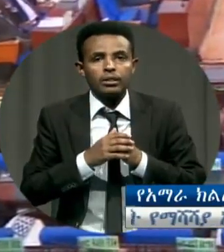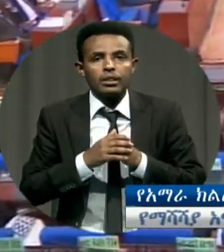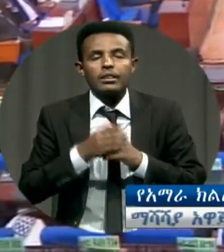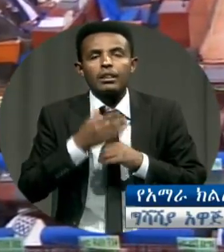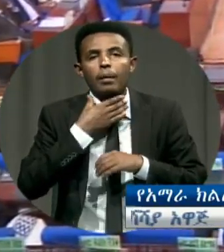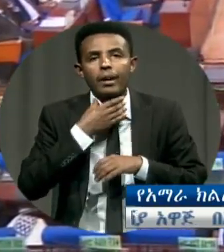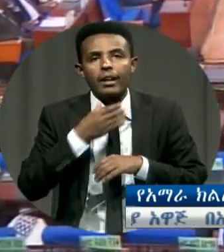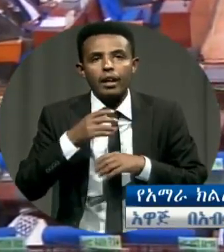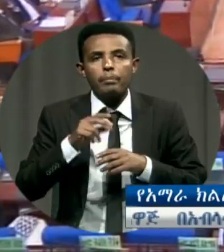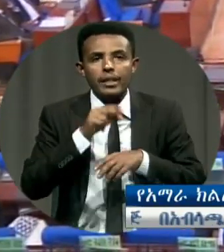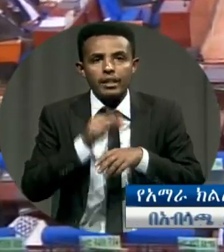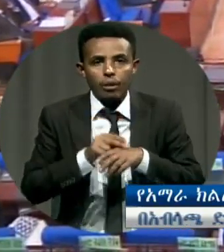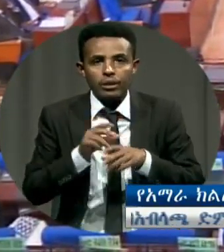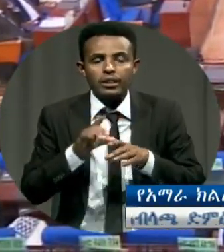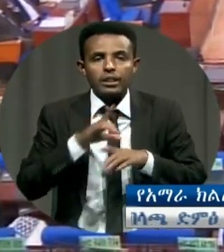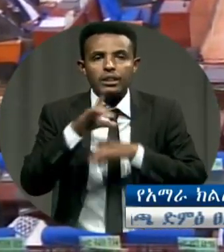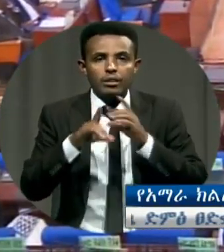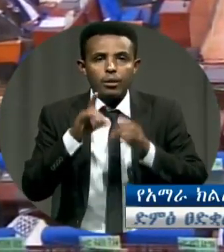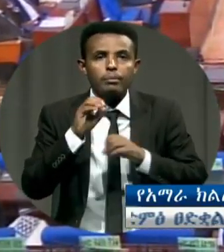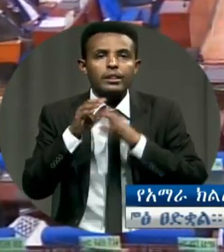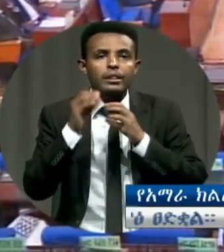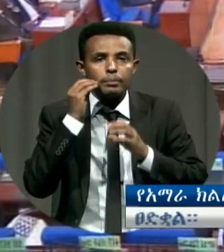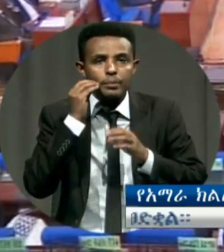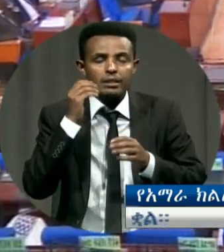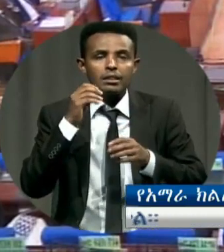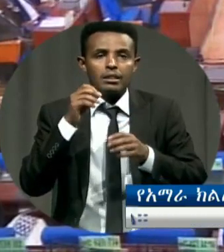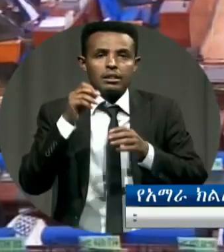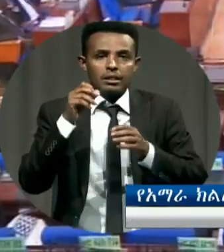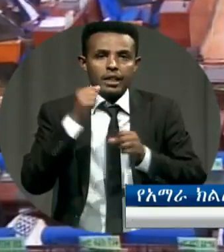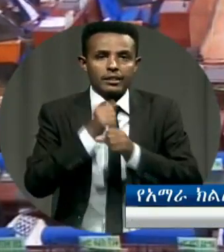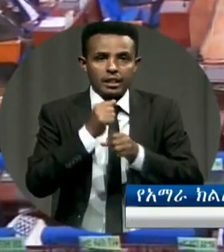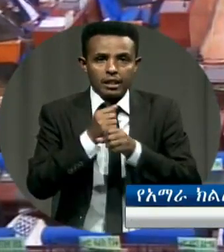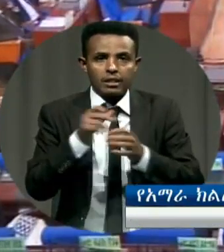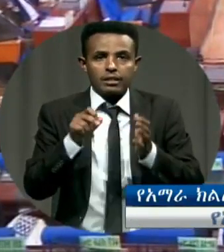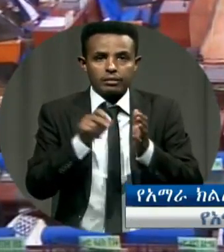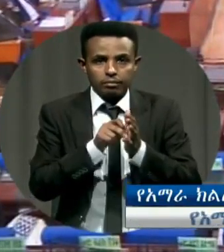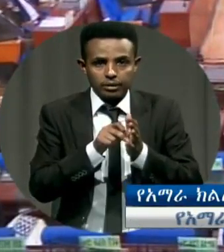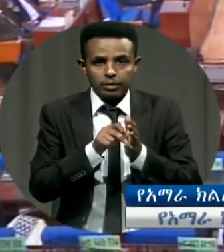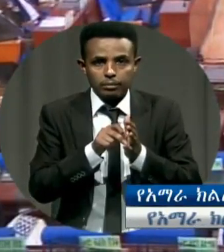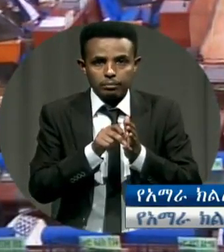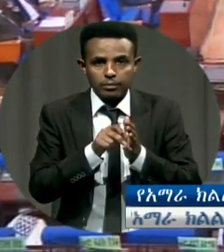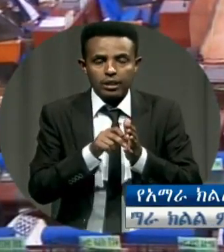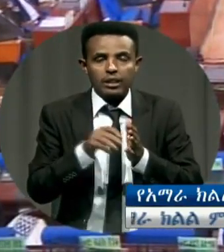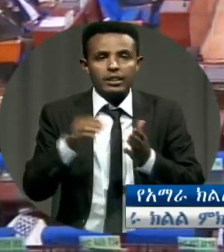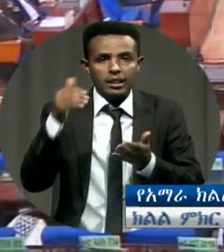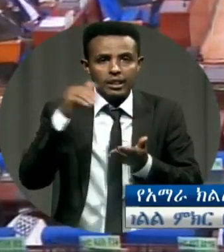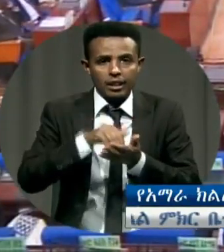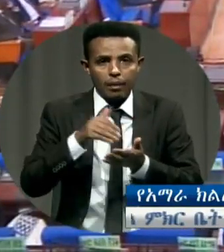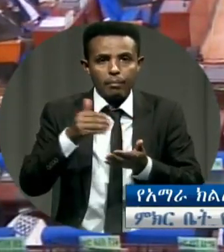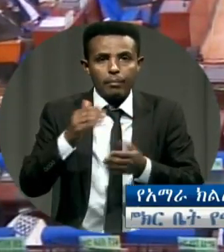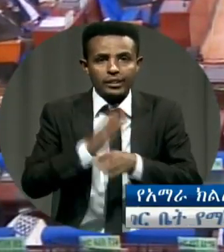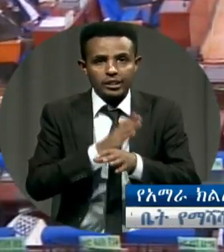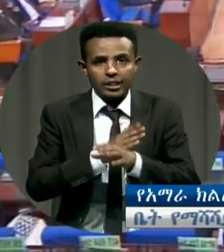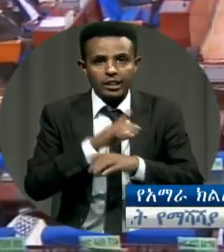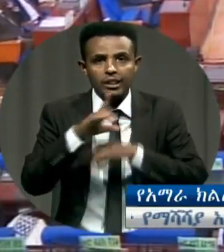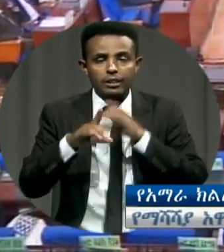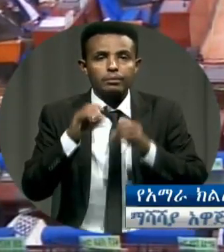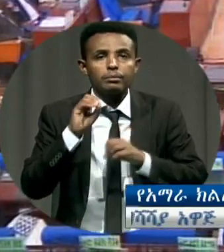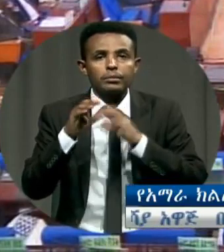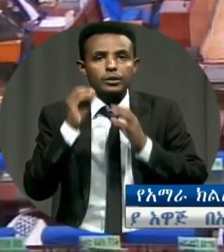የአማራ ብሔራዊ ክልላዊ ምክር ቤት የአሰራርና ስነ ስርዓት ደንብ እንደገና ማሻሻያ ክልል ምክር ቤት